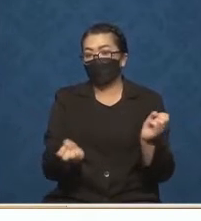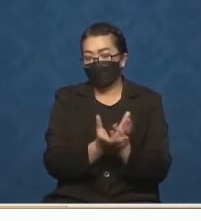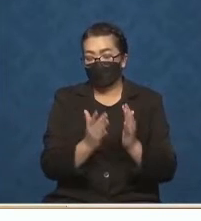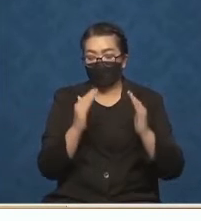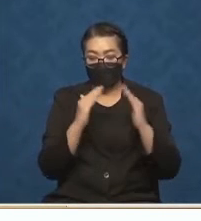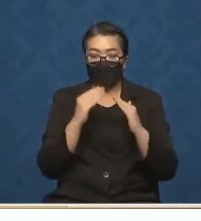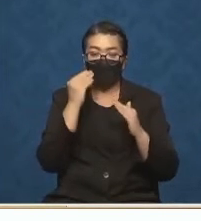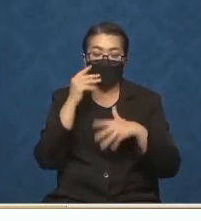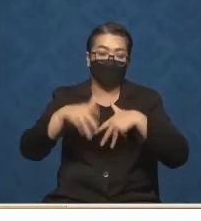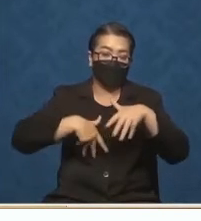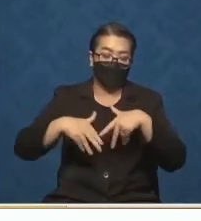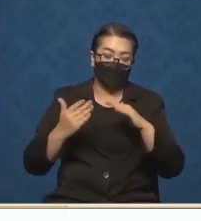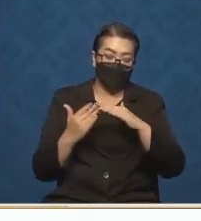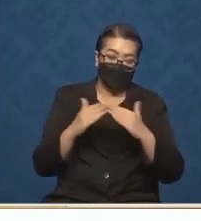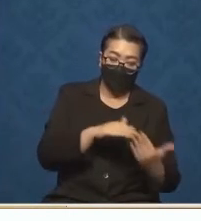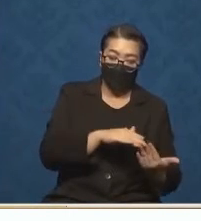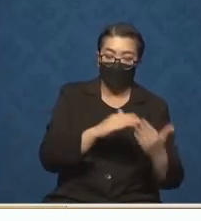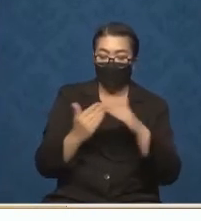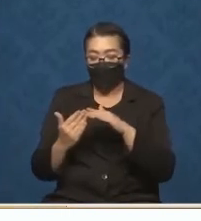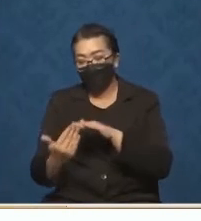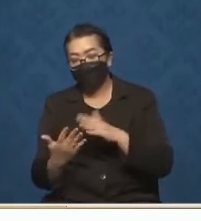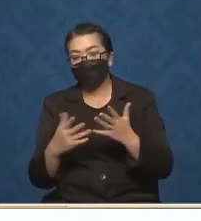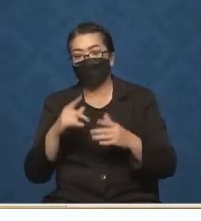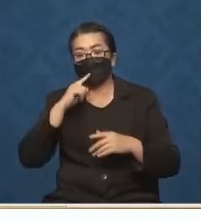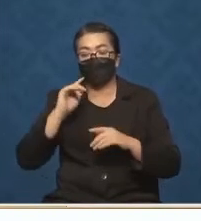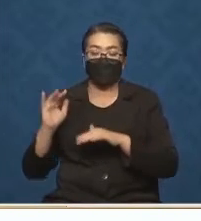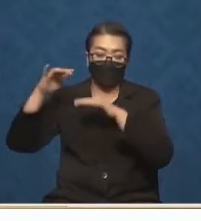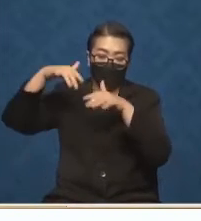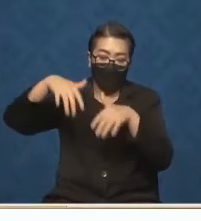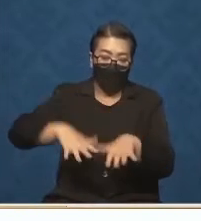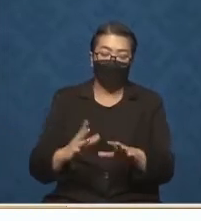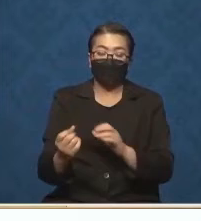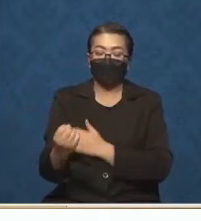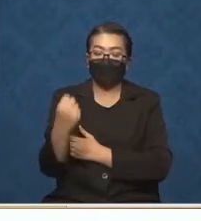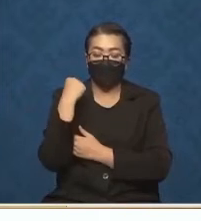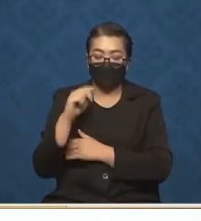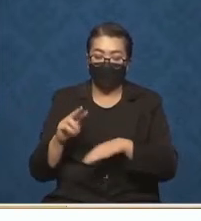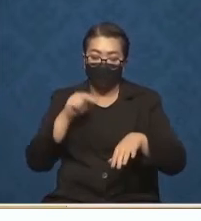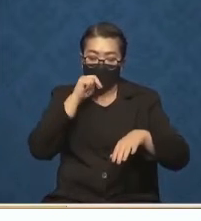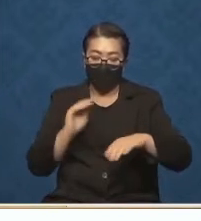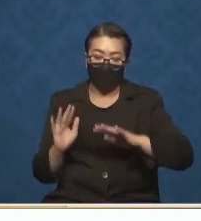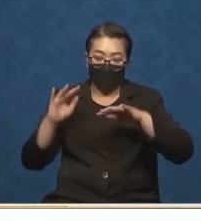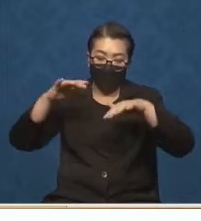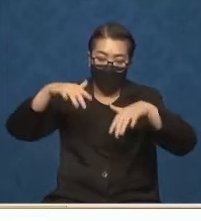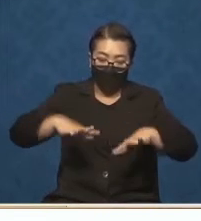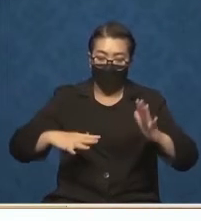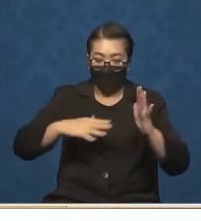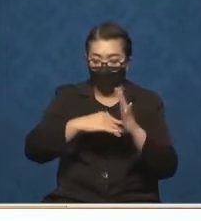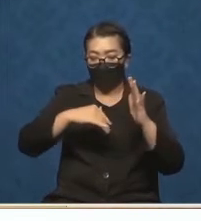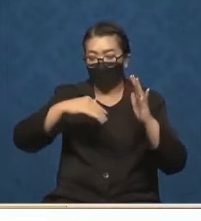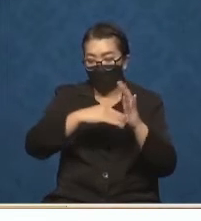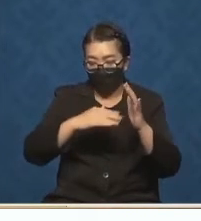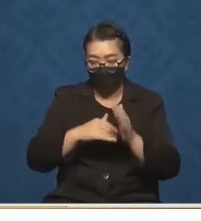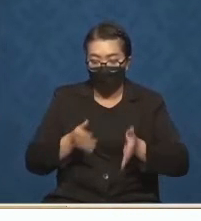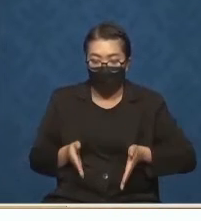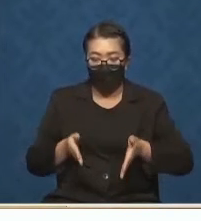สองเดือนที่มีการขึ้ลมแรงทำให้นำทะเลมีการเออขึ้นสูงมีการกดเสรอไมวจะเป็ตัวถนน